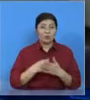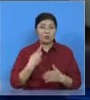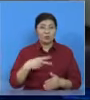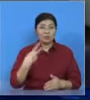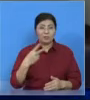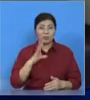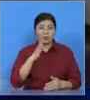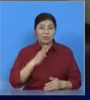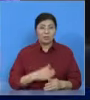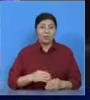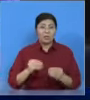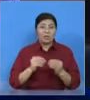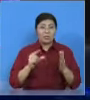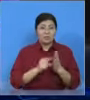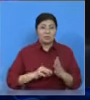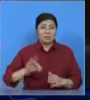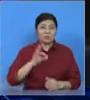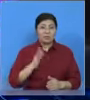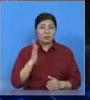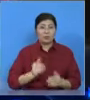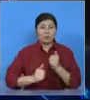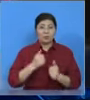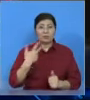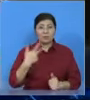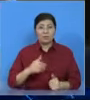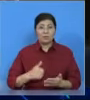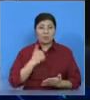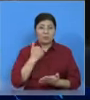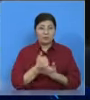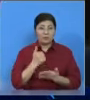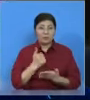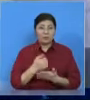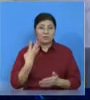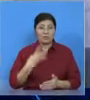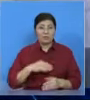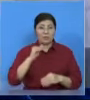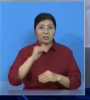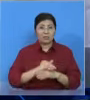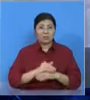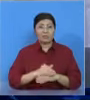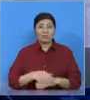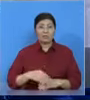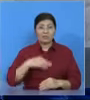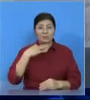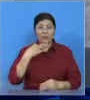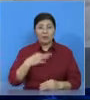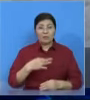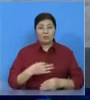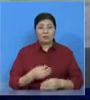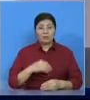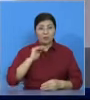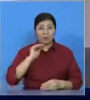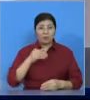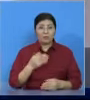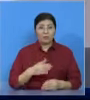из 17 регионов страны будут соревноваться по 30 основным и более 40 дополнительным компетенциям WorldSkills и смогут